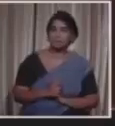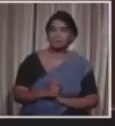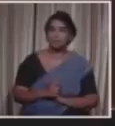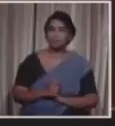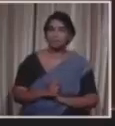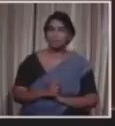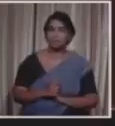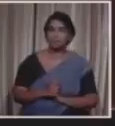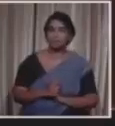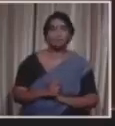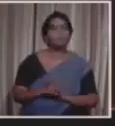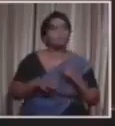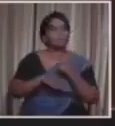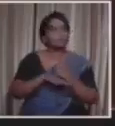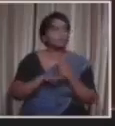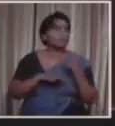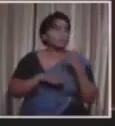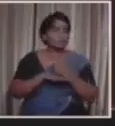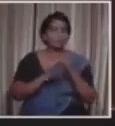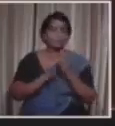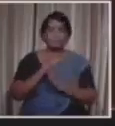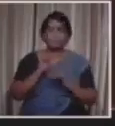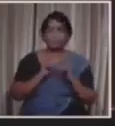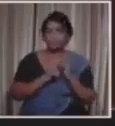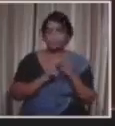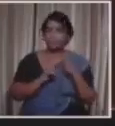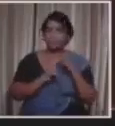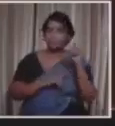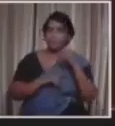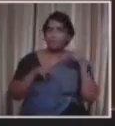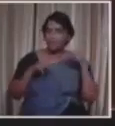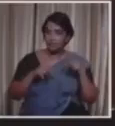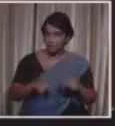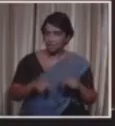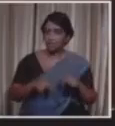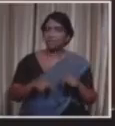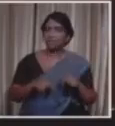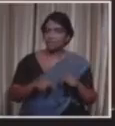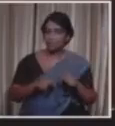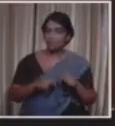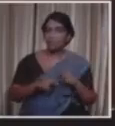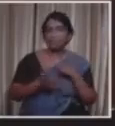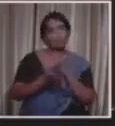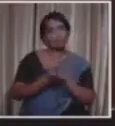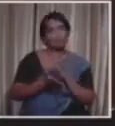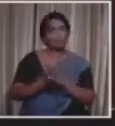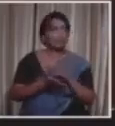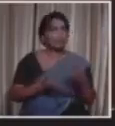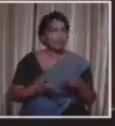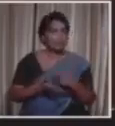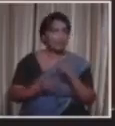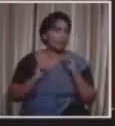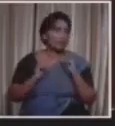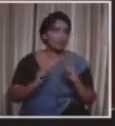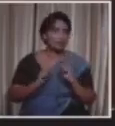මූලාසනට මන්ත්‍රීතුමනි මම හිතන්නේ මගේ පාර්ලිමේන්තු ජීවිතයේ අද්දම ඉතාමත් සතුටුම දවස. ඒ